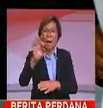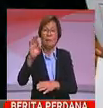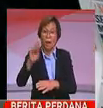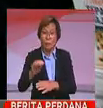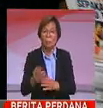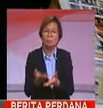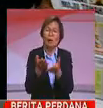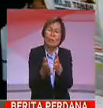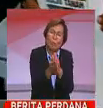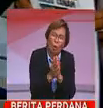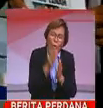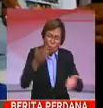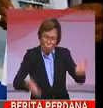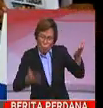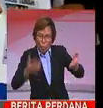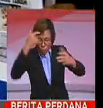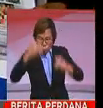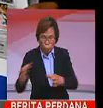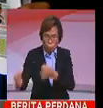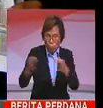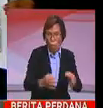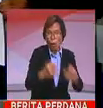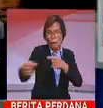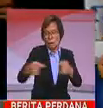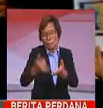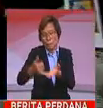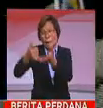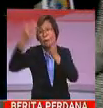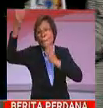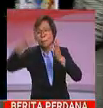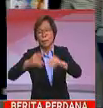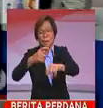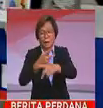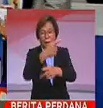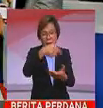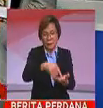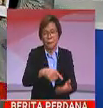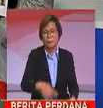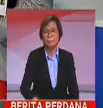bagi mempertimbangkan semula keputusan menangguhkan baki saingan Piala Malaysia musim ini.